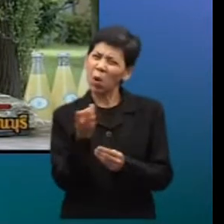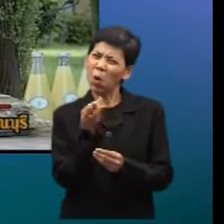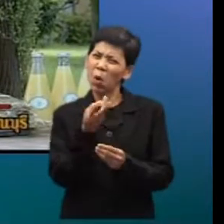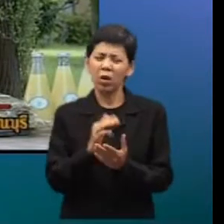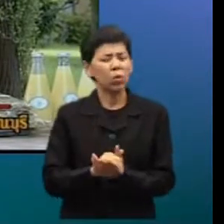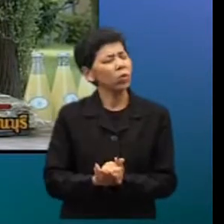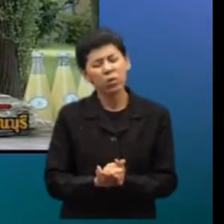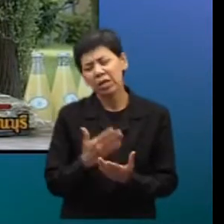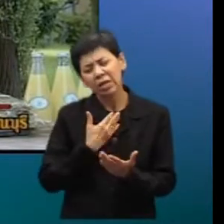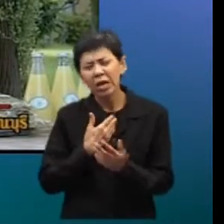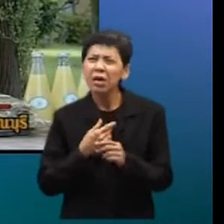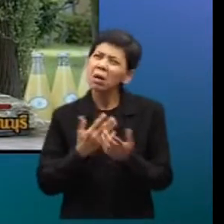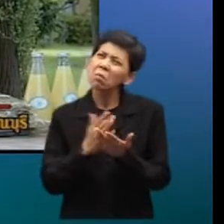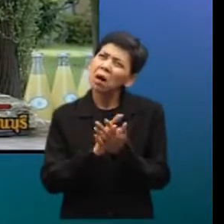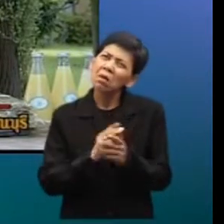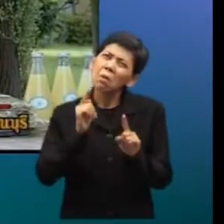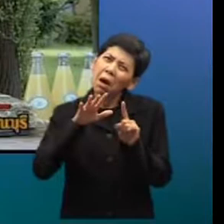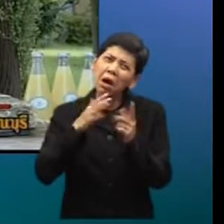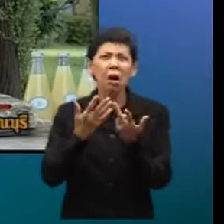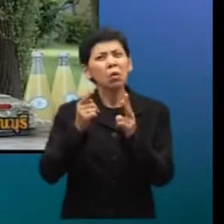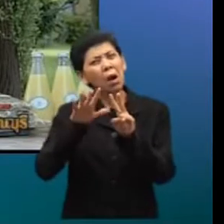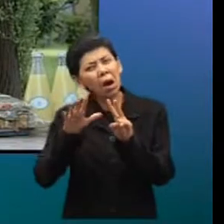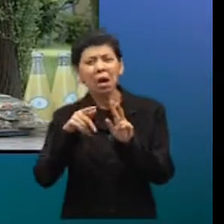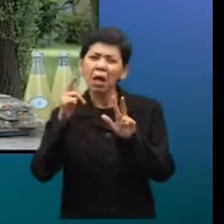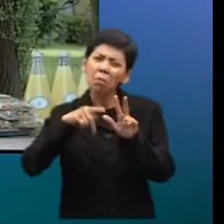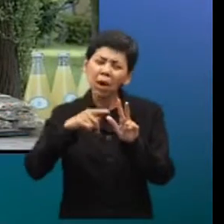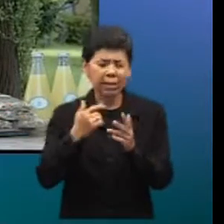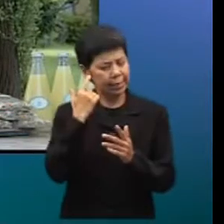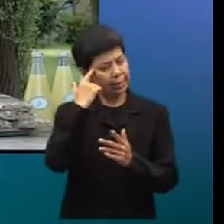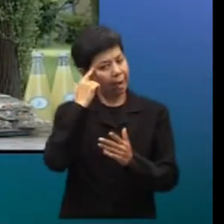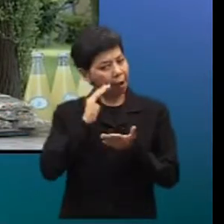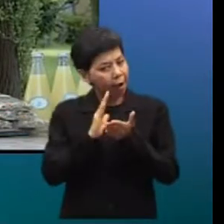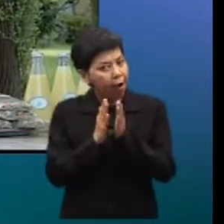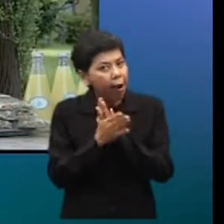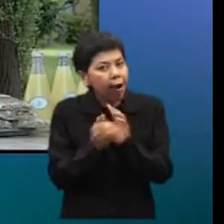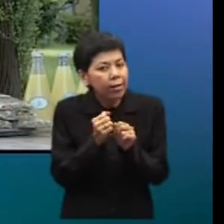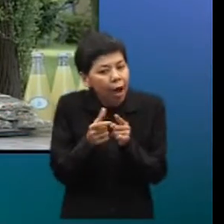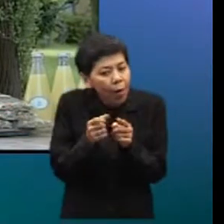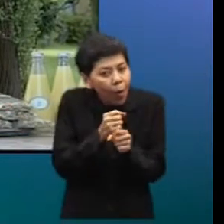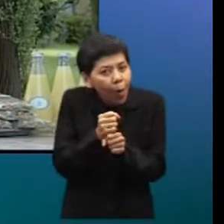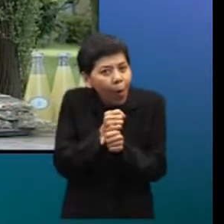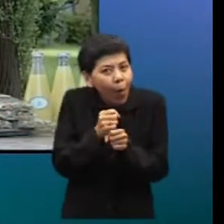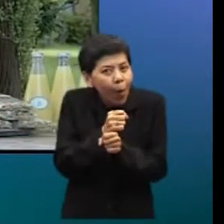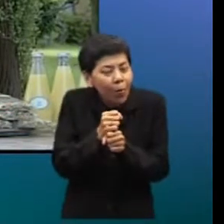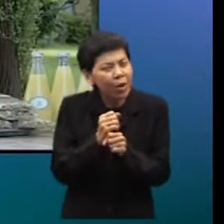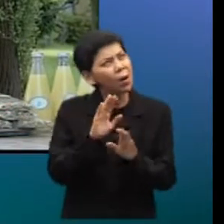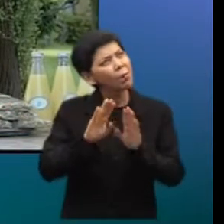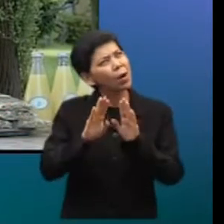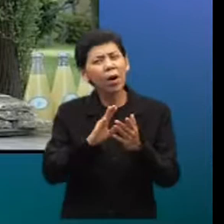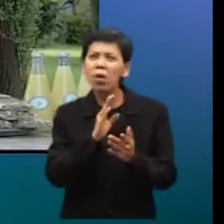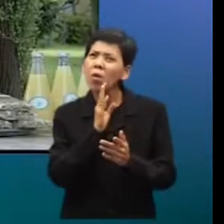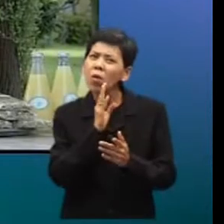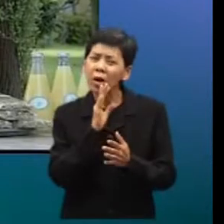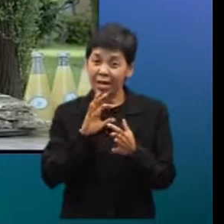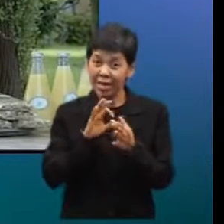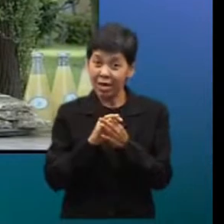หนึ่ง 2,500 หรือ 3,000 บาทแต่เราต้องการสร้างมูลค่าเพิ่มโดยเอามาทำเป็นน้ำนมข้าวโพดคือช่วงระยะประมาณ